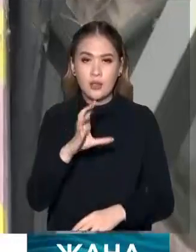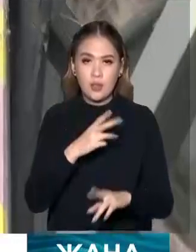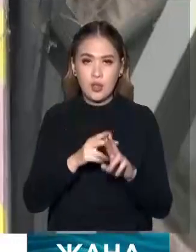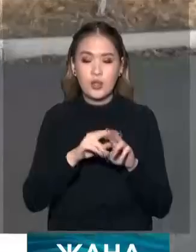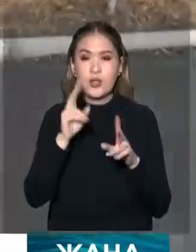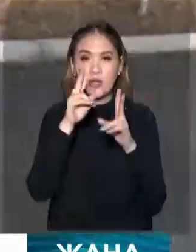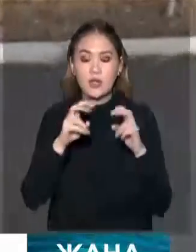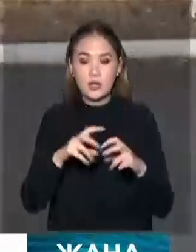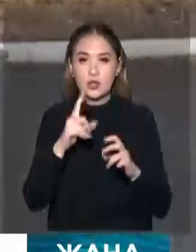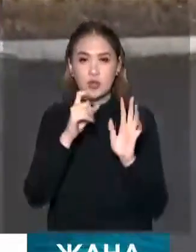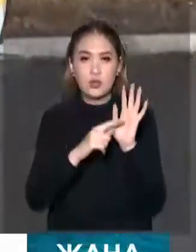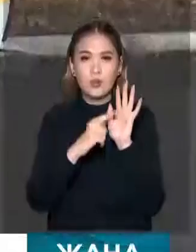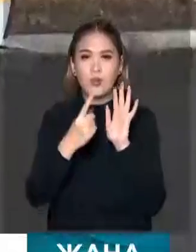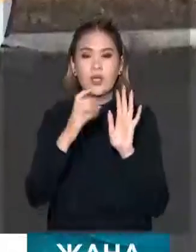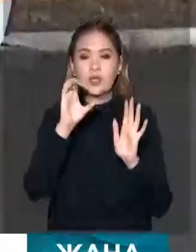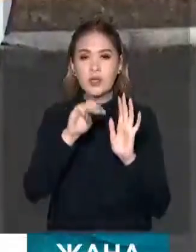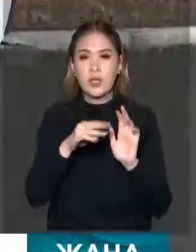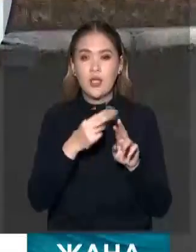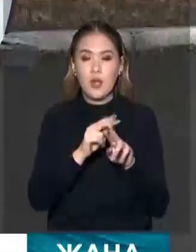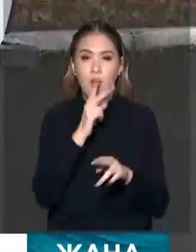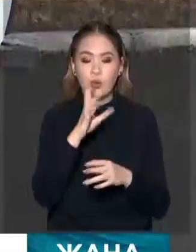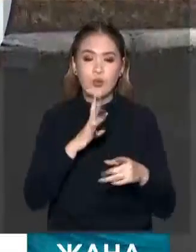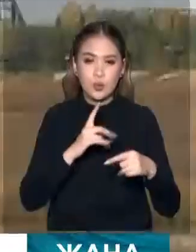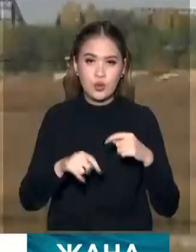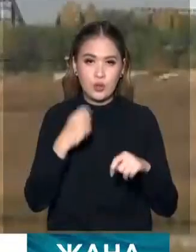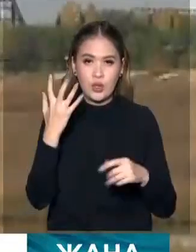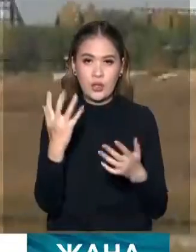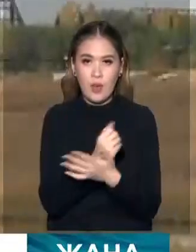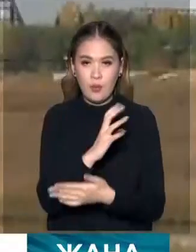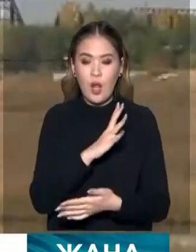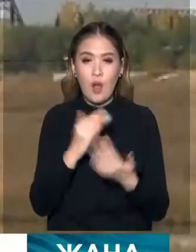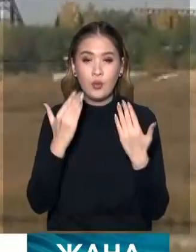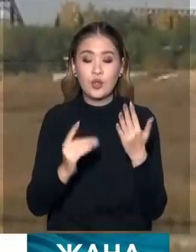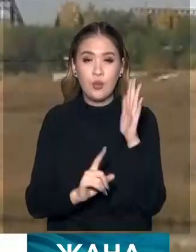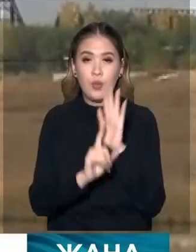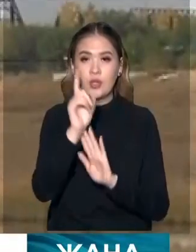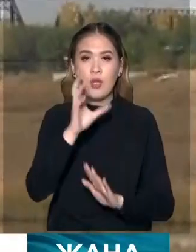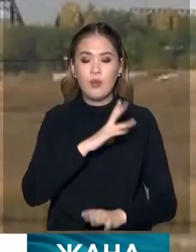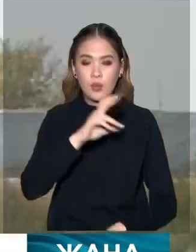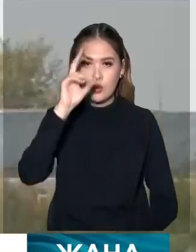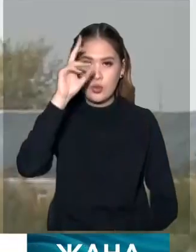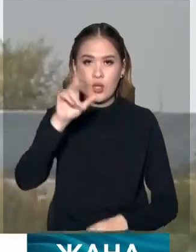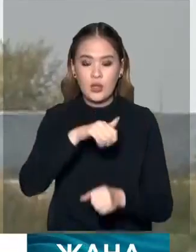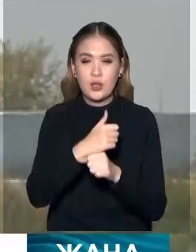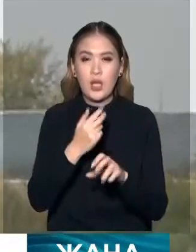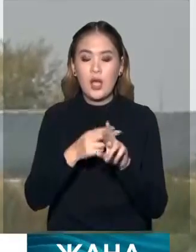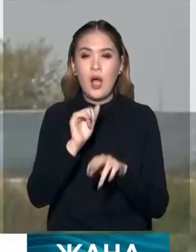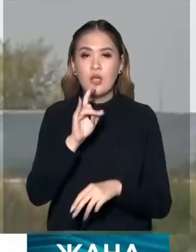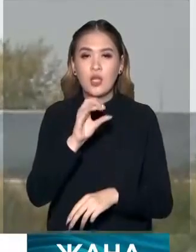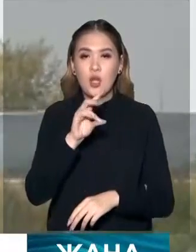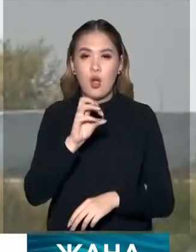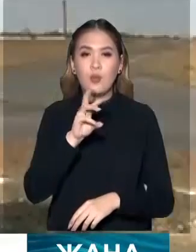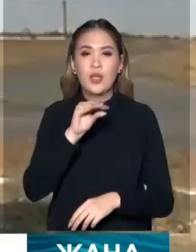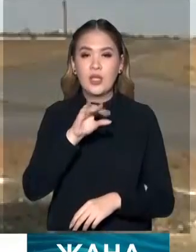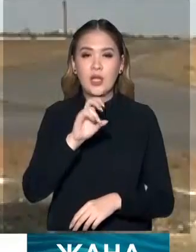тексеріп, 171 заң тармағы бойынша талаптардың бұзылғанын анықтаған. Ал бүгіннен бастап биліктің шешімімен аймақтағы Арселор Миттл